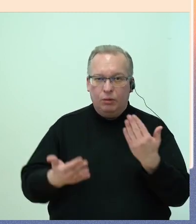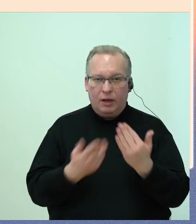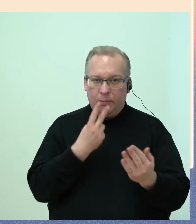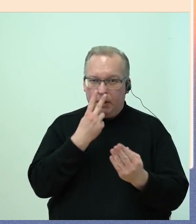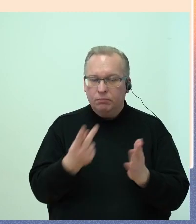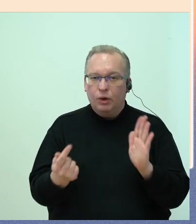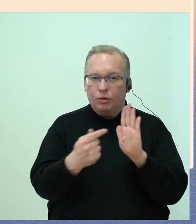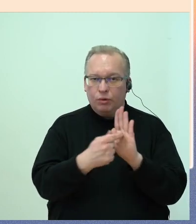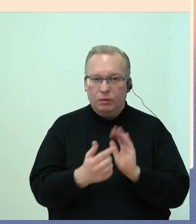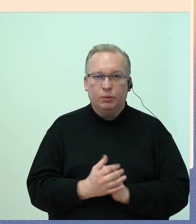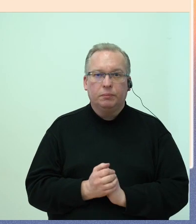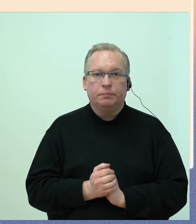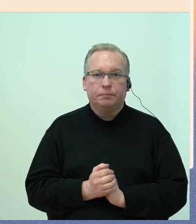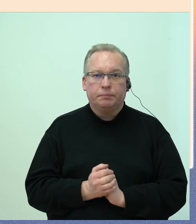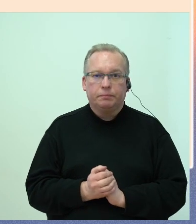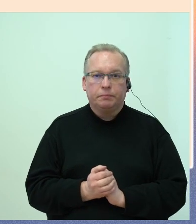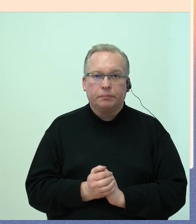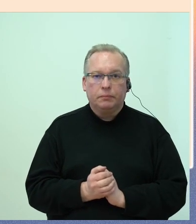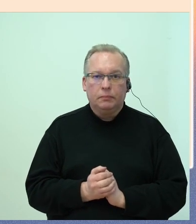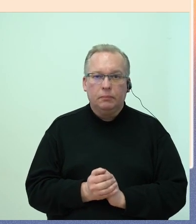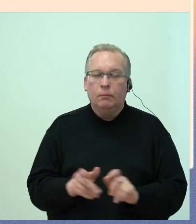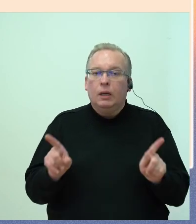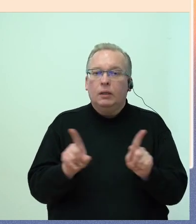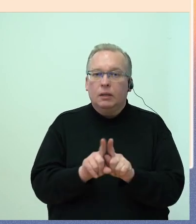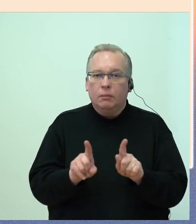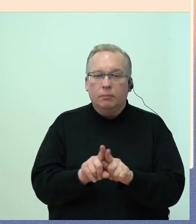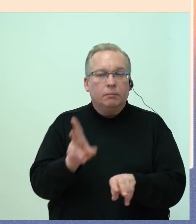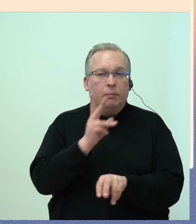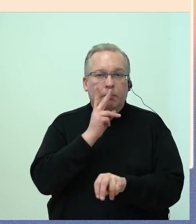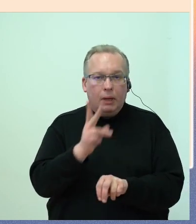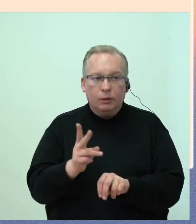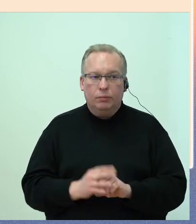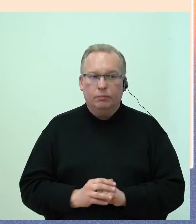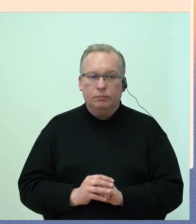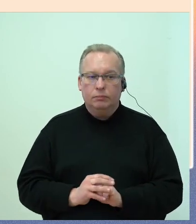demonstravimui. Taip pat matom, kad